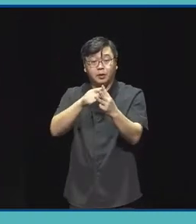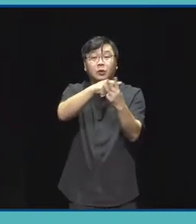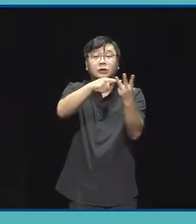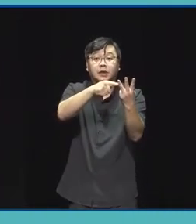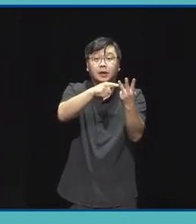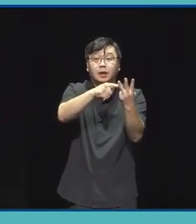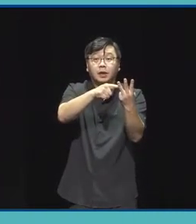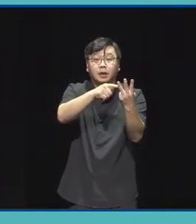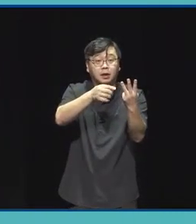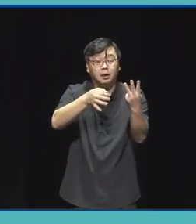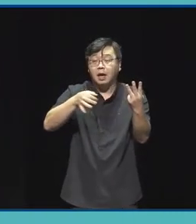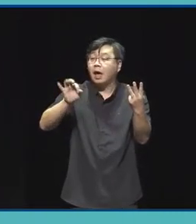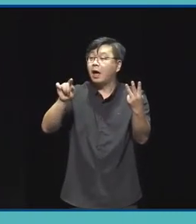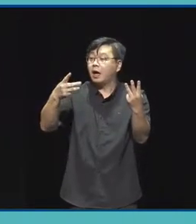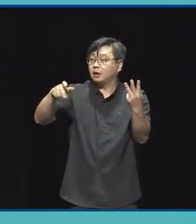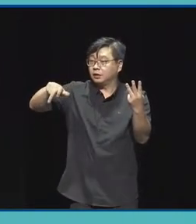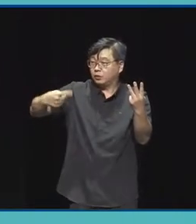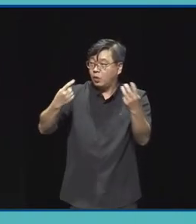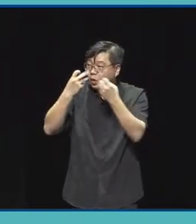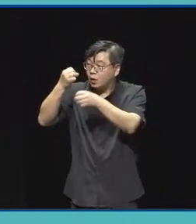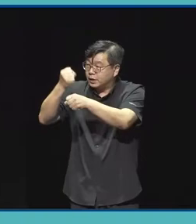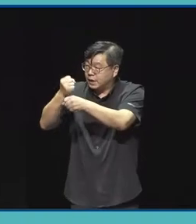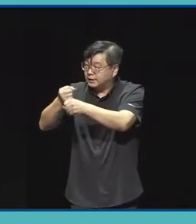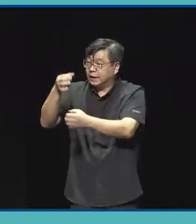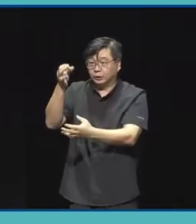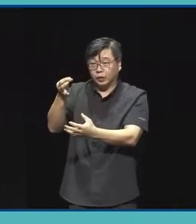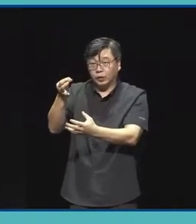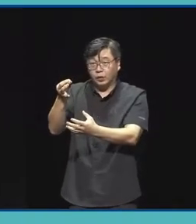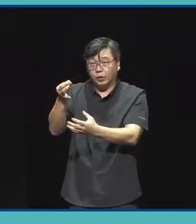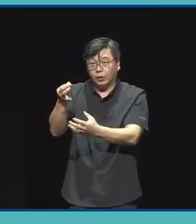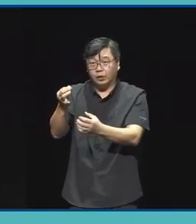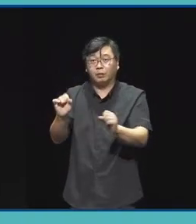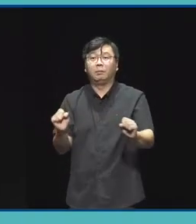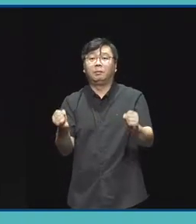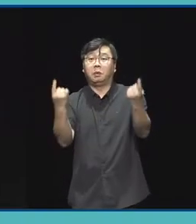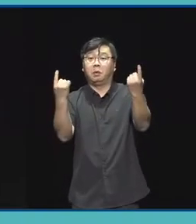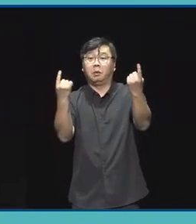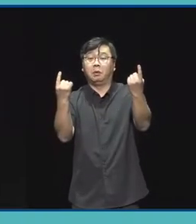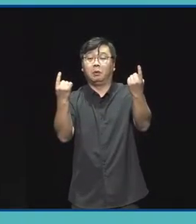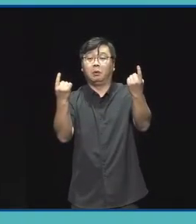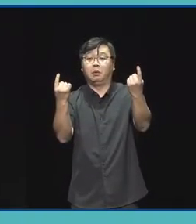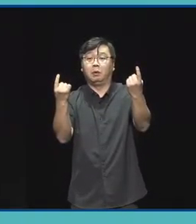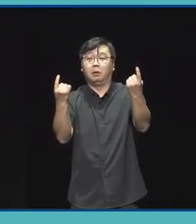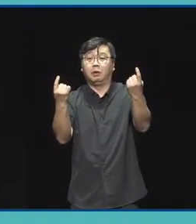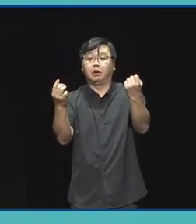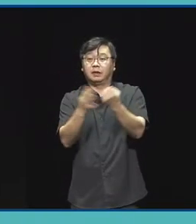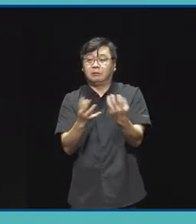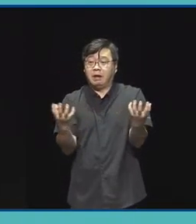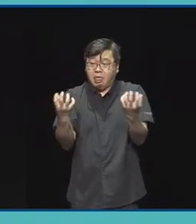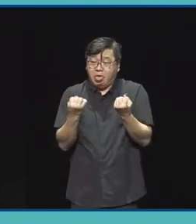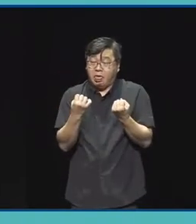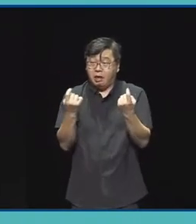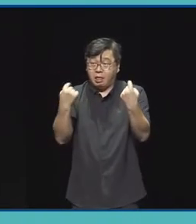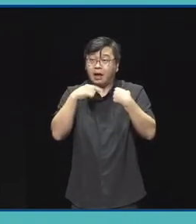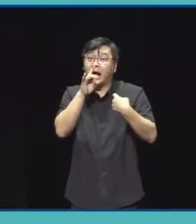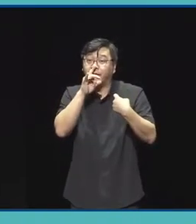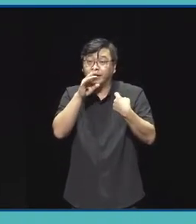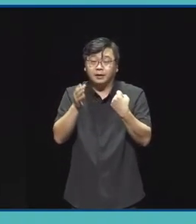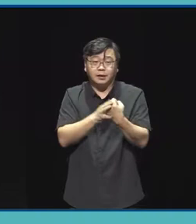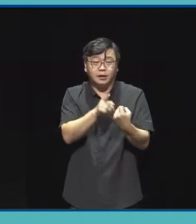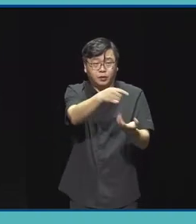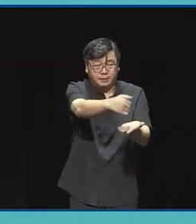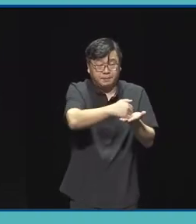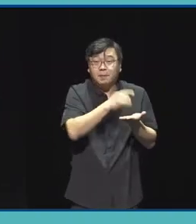안에 그 사업 그 창작 기금 사업과 중복이 되기 때문에 이 중복을 피하기 위해서 이 사업에는 신청이 불가하다는 점도